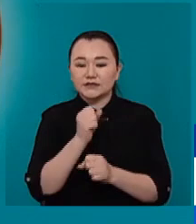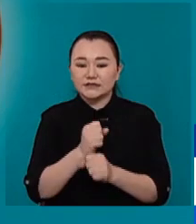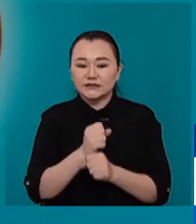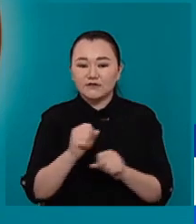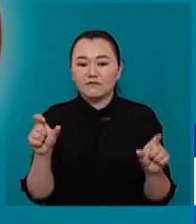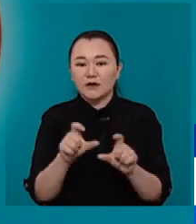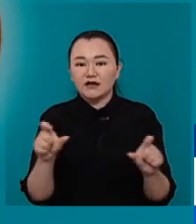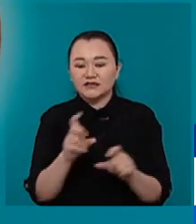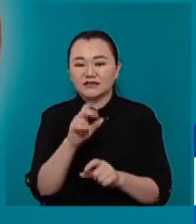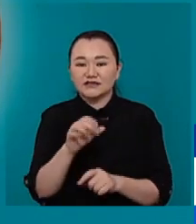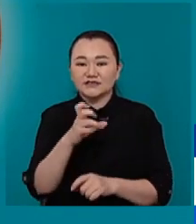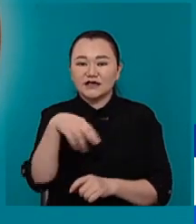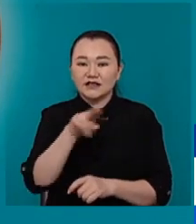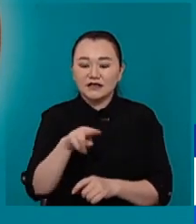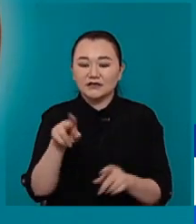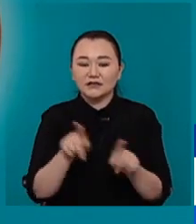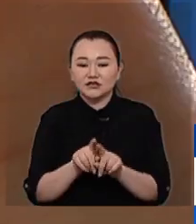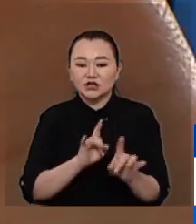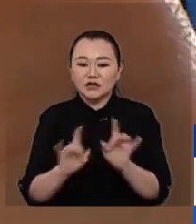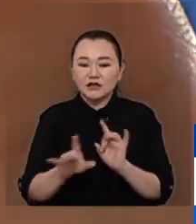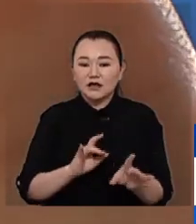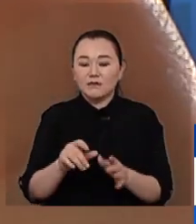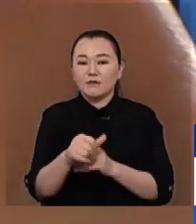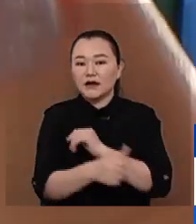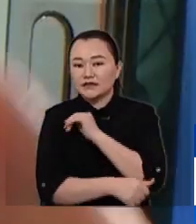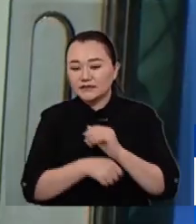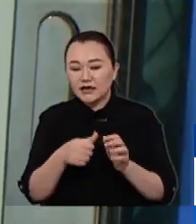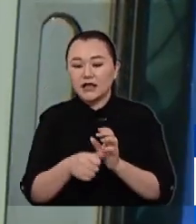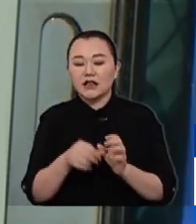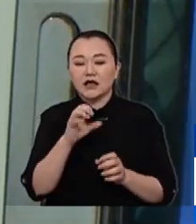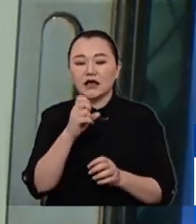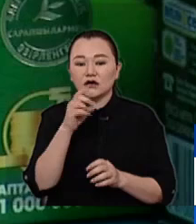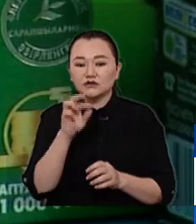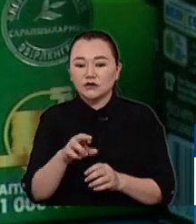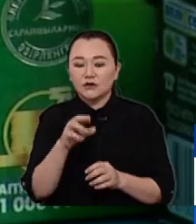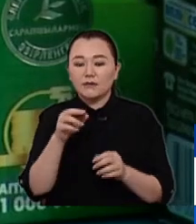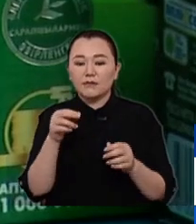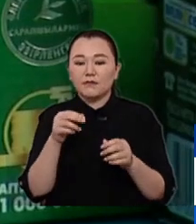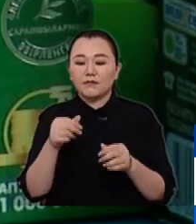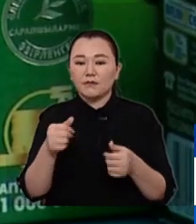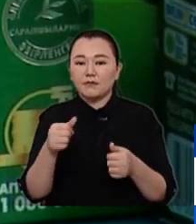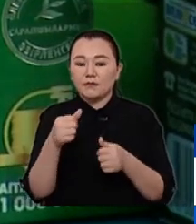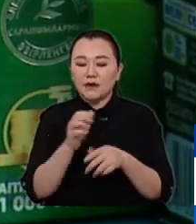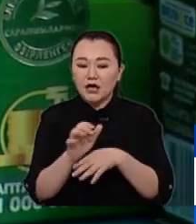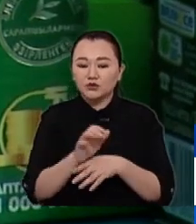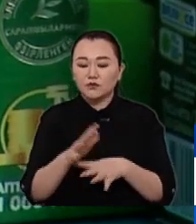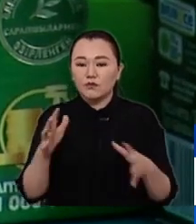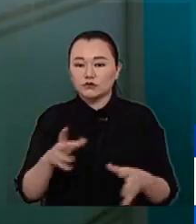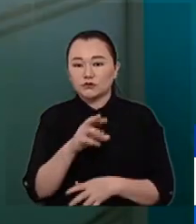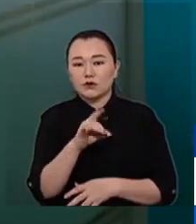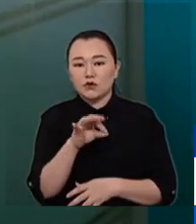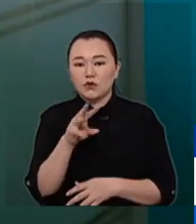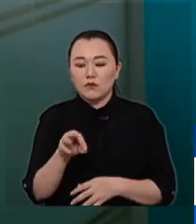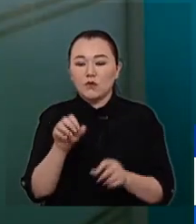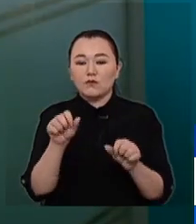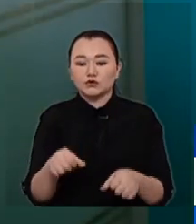сделанные в магазине на складе, а также рекламные материалы с изображением аукционной продукции. Кроме участия в большом промо,